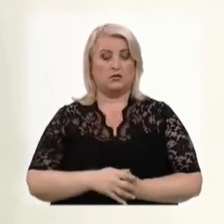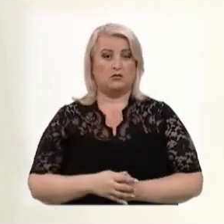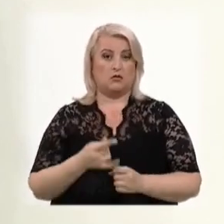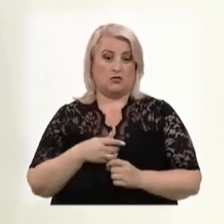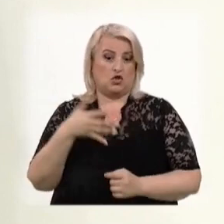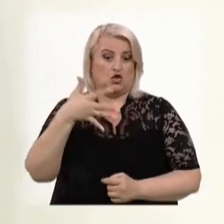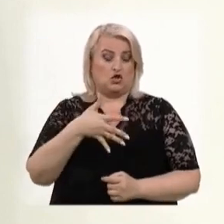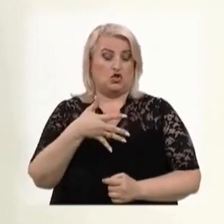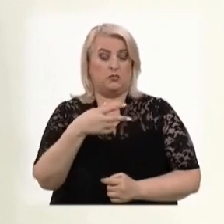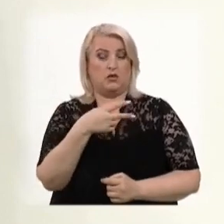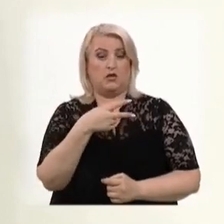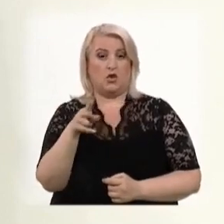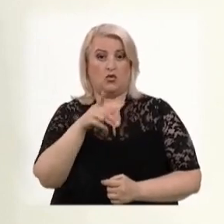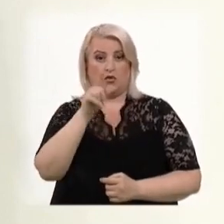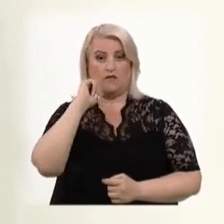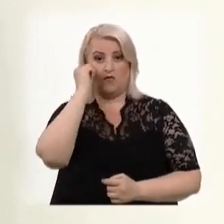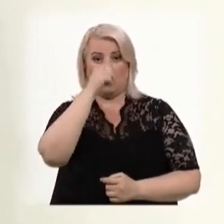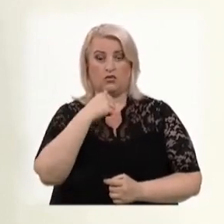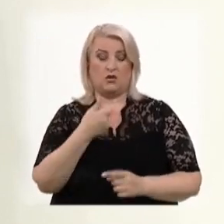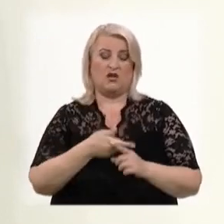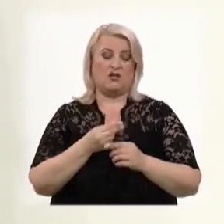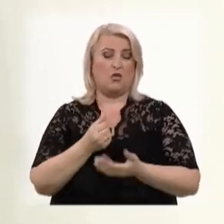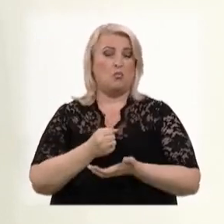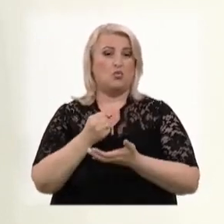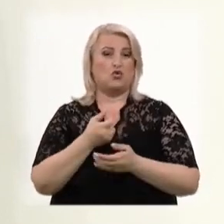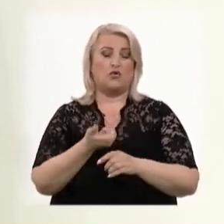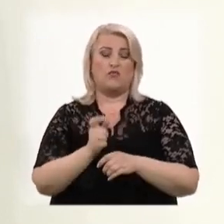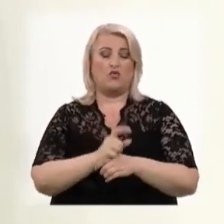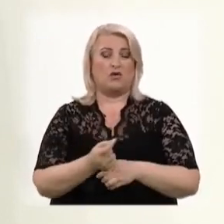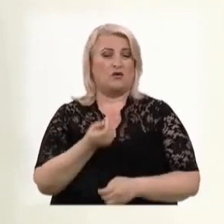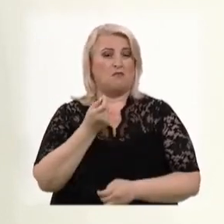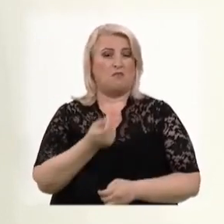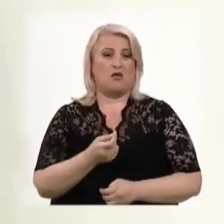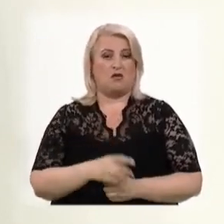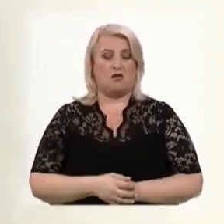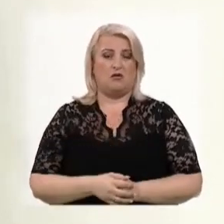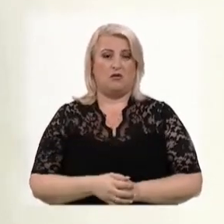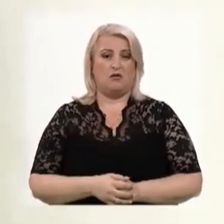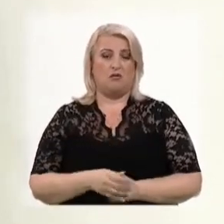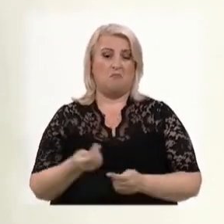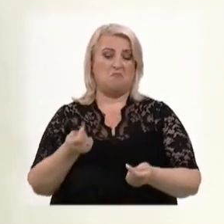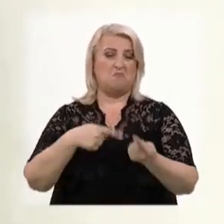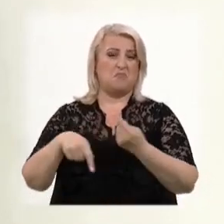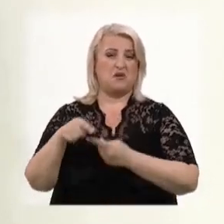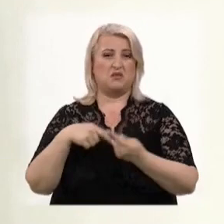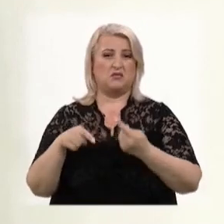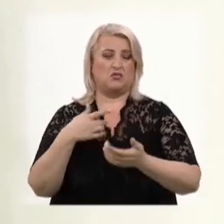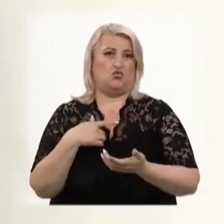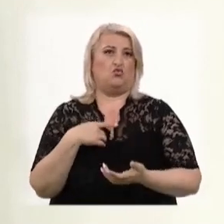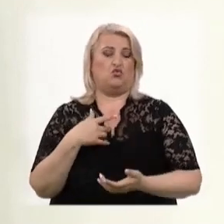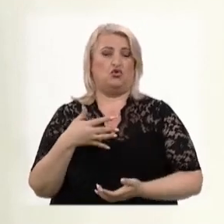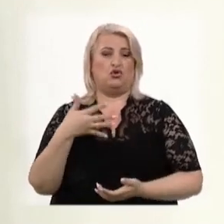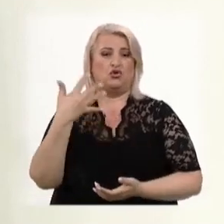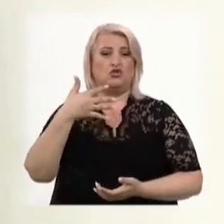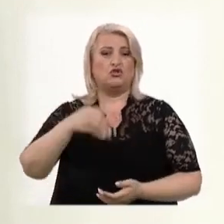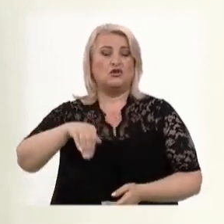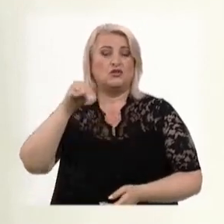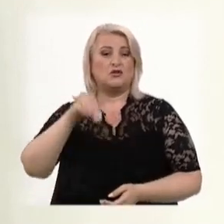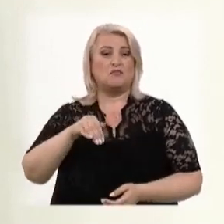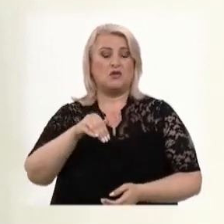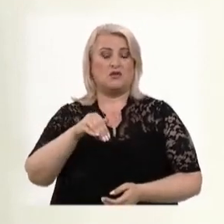5.000 de euro pe an este un buget foarte mic business urile medii mari cheltuie 50 milioane pe lună